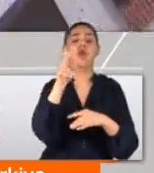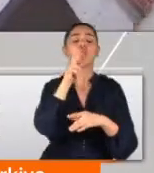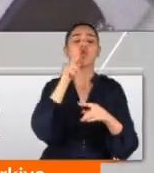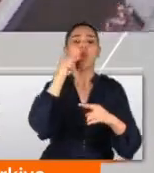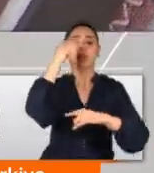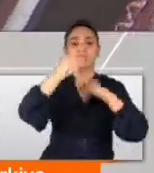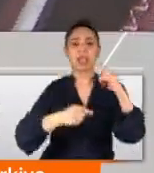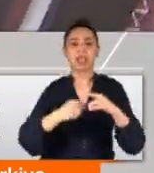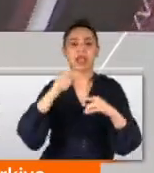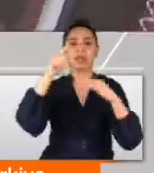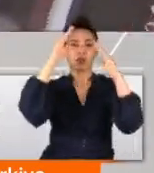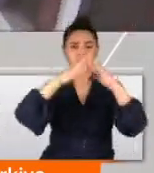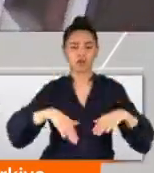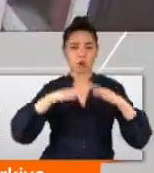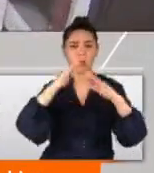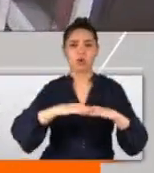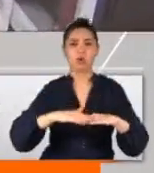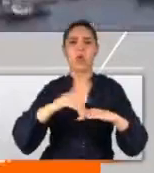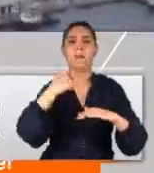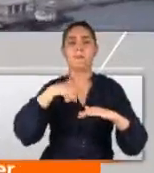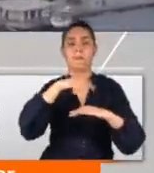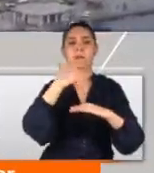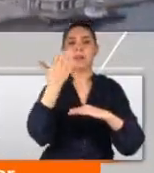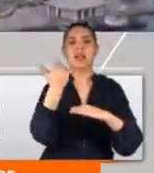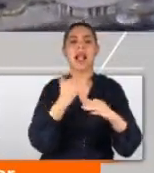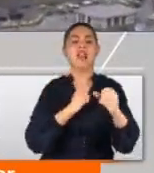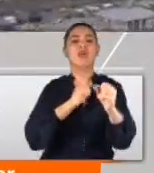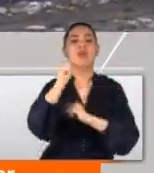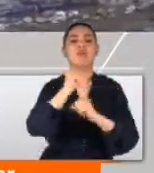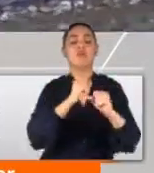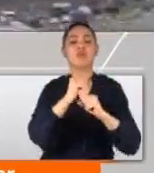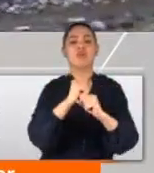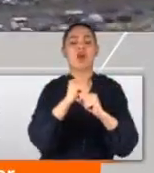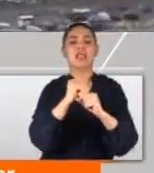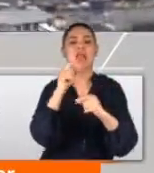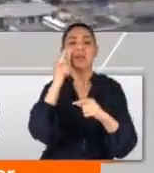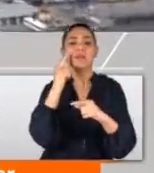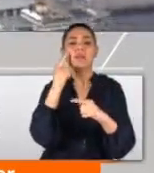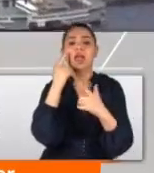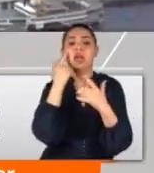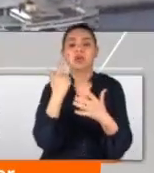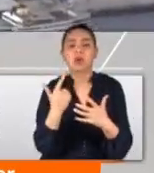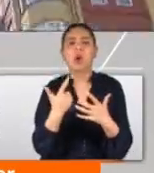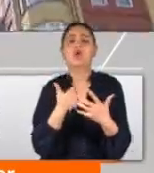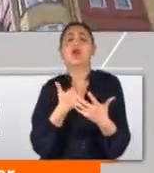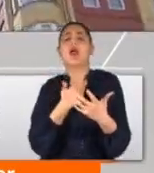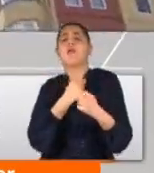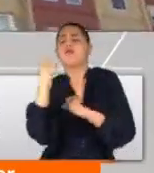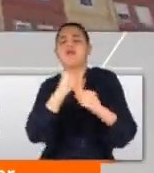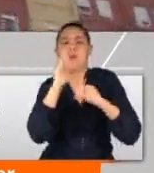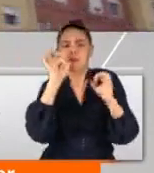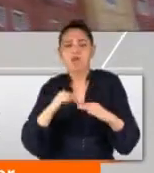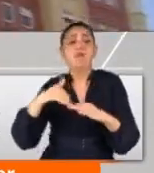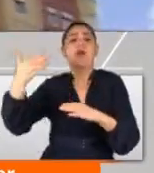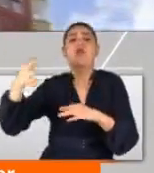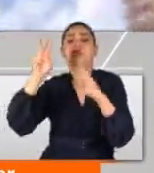çöküntüler bizi beka mücadelesine öylesine yoğunlaştırdı ki diğer